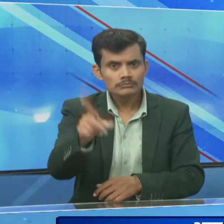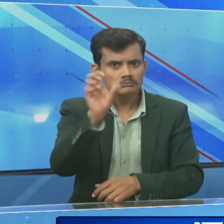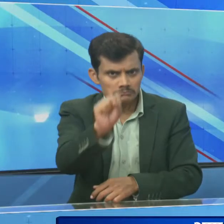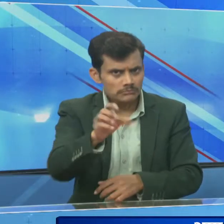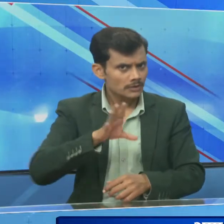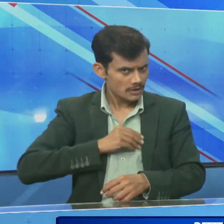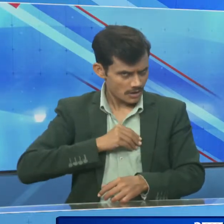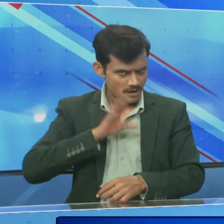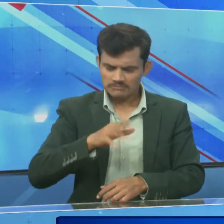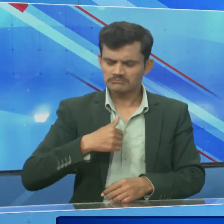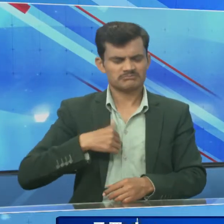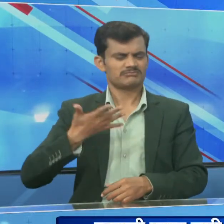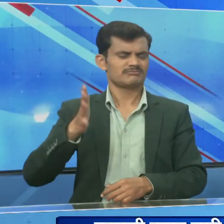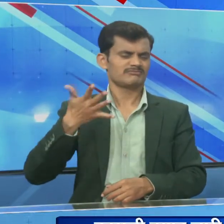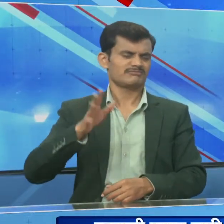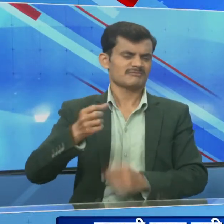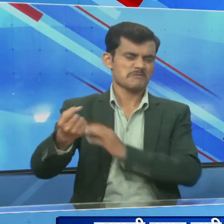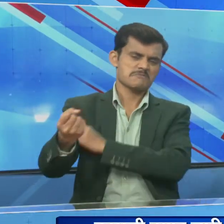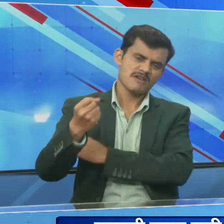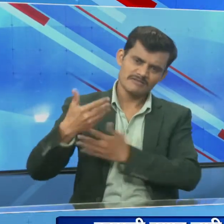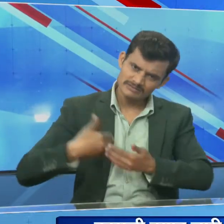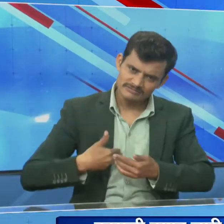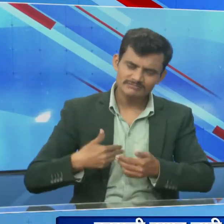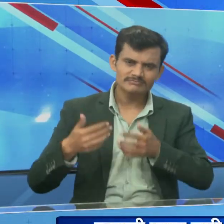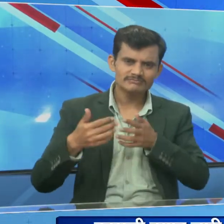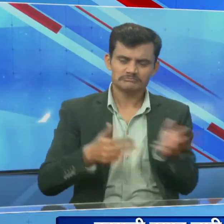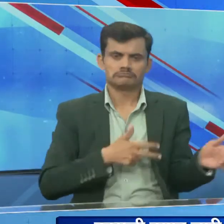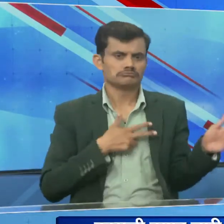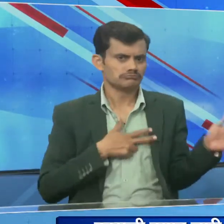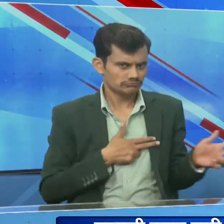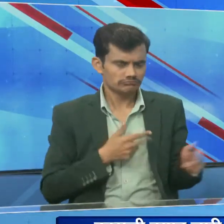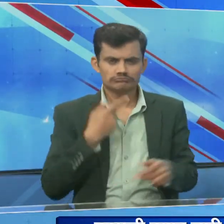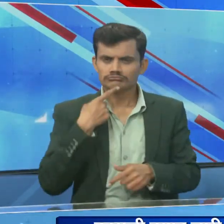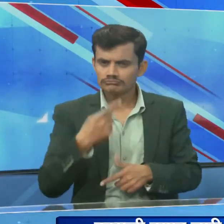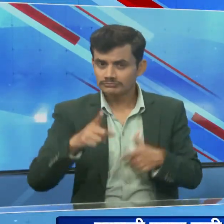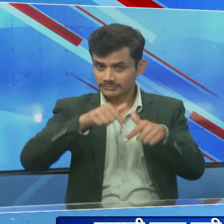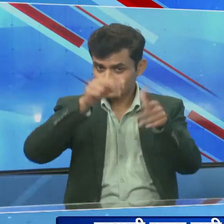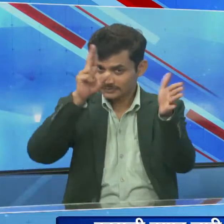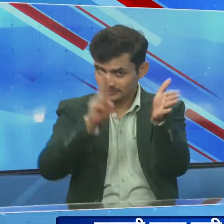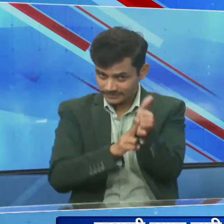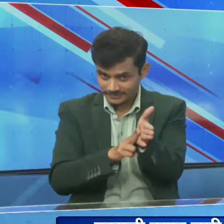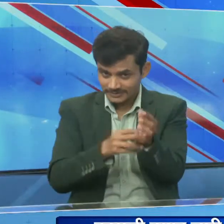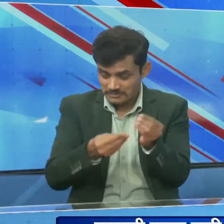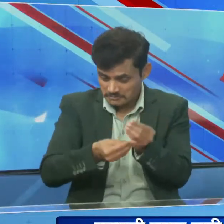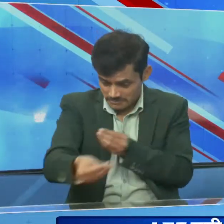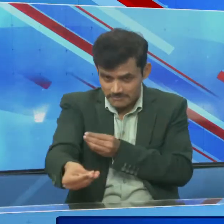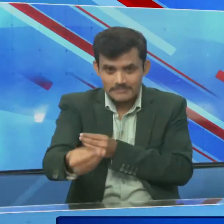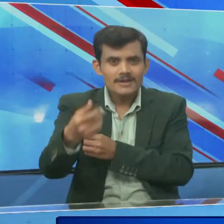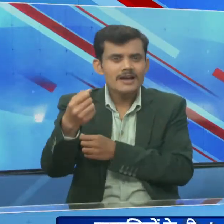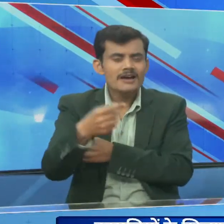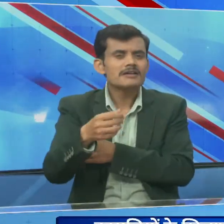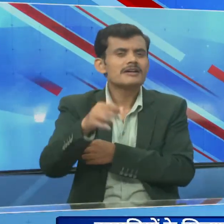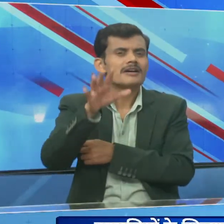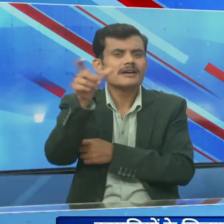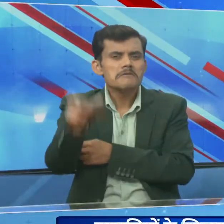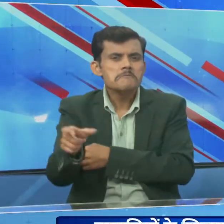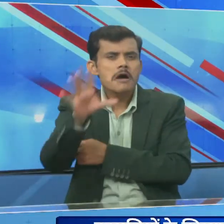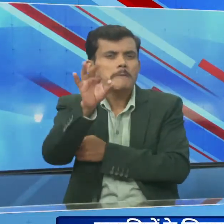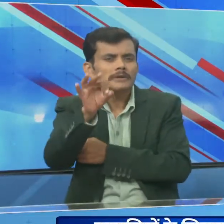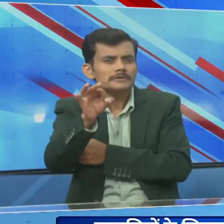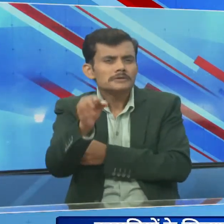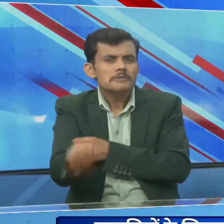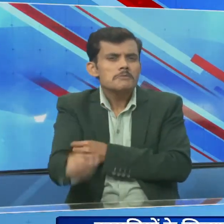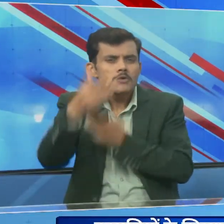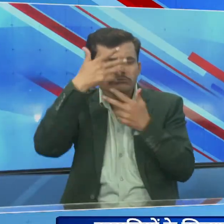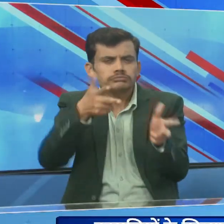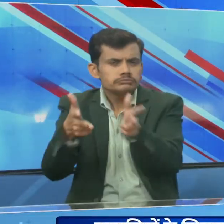है? नहीं। सुरक्षा बलों का दावा है कि इस साल जनवरी से अब तक 50 नक्सल आतंकी ढेर किए जा चुके हैं।